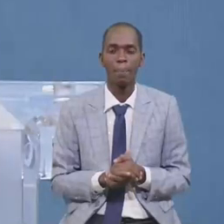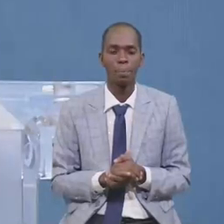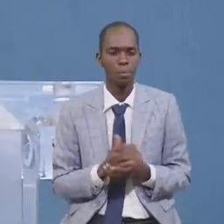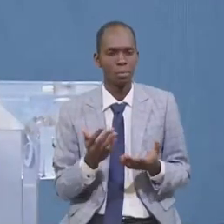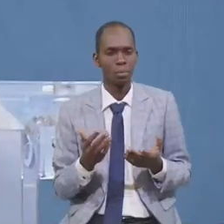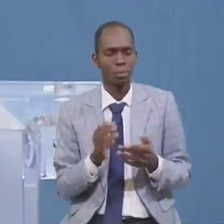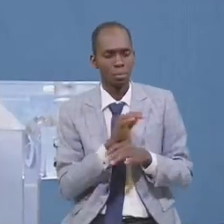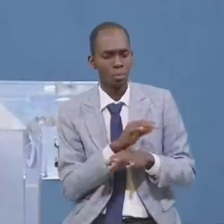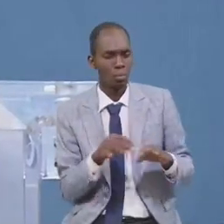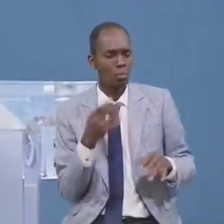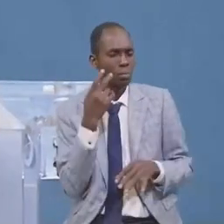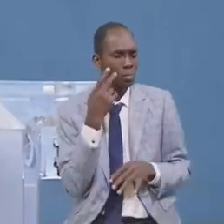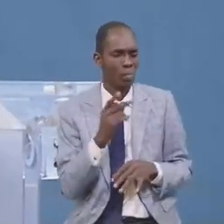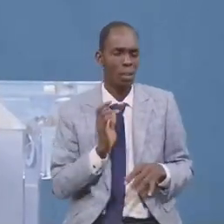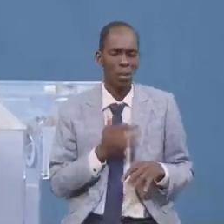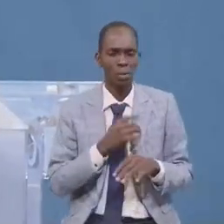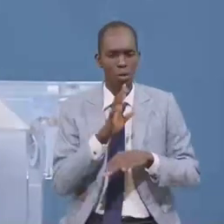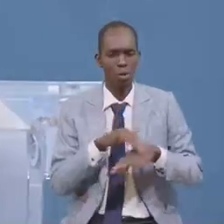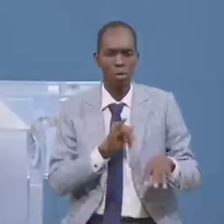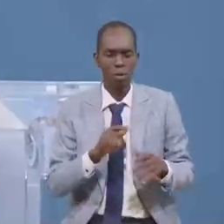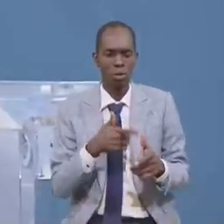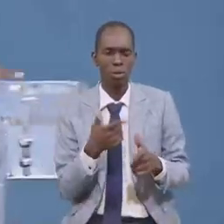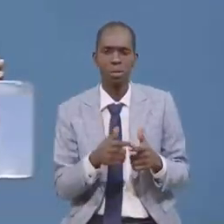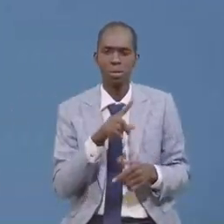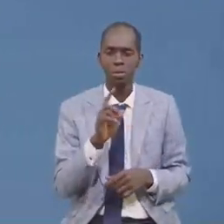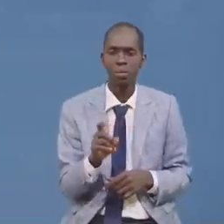Ne voyez-vous pas donc notre appel?